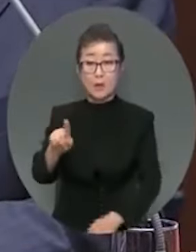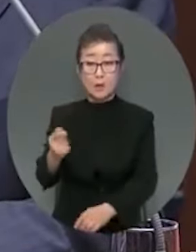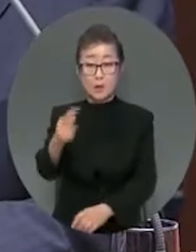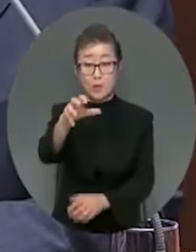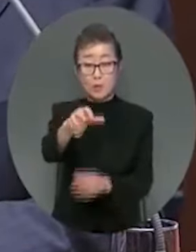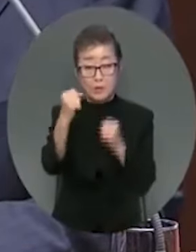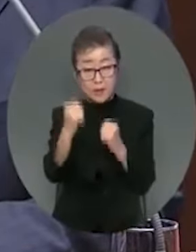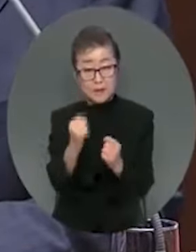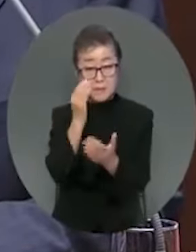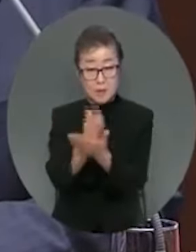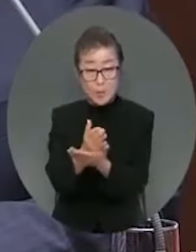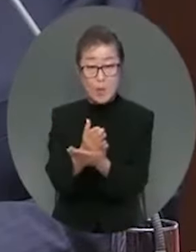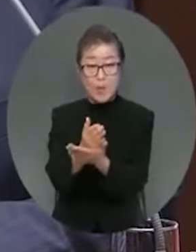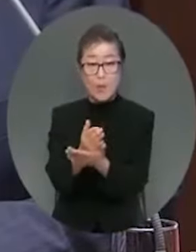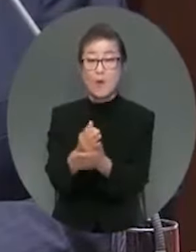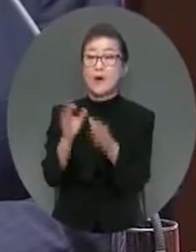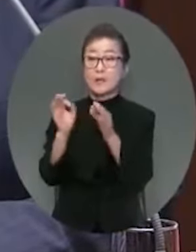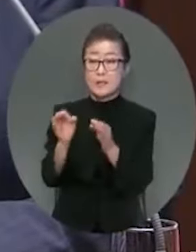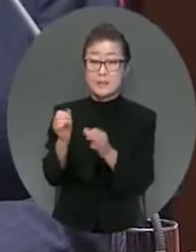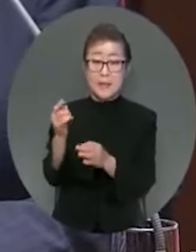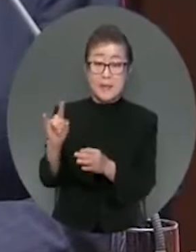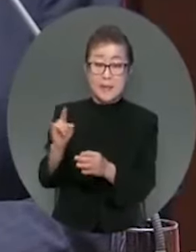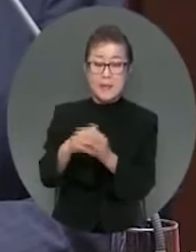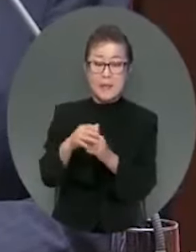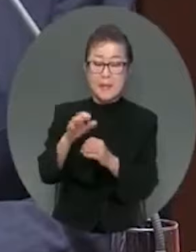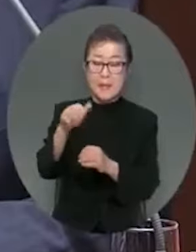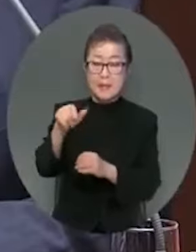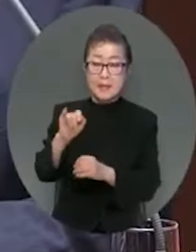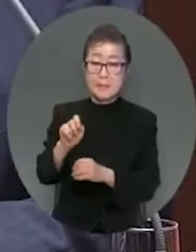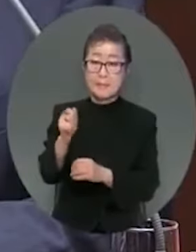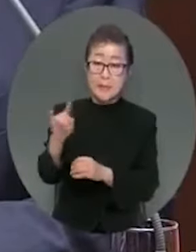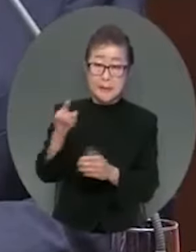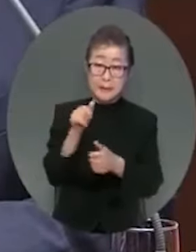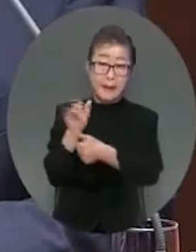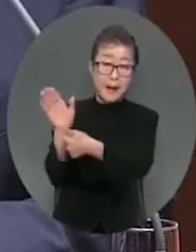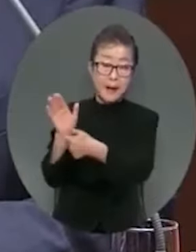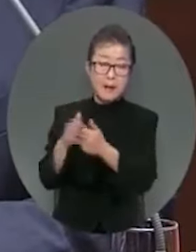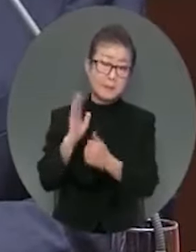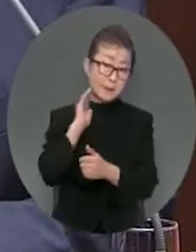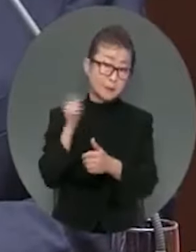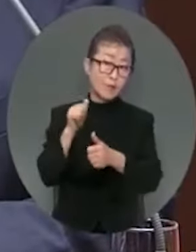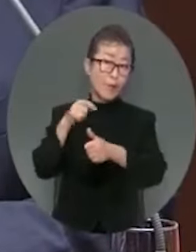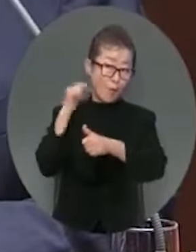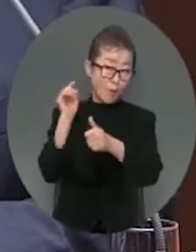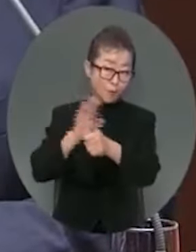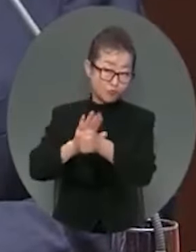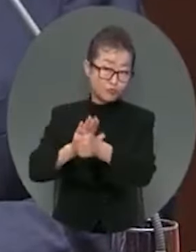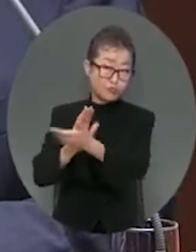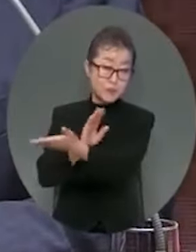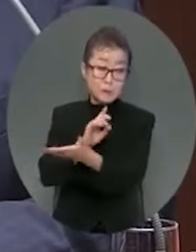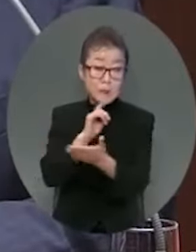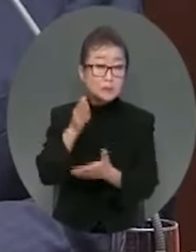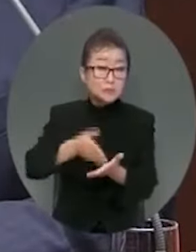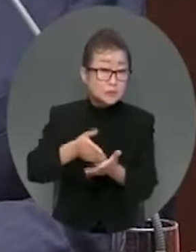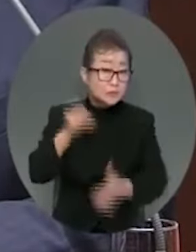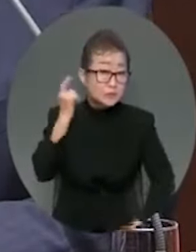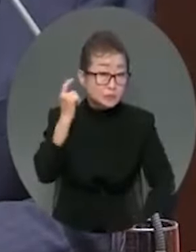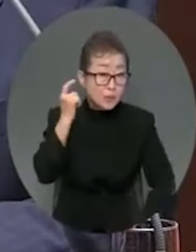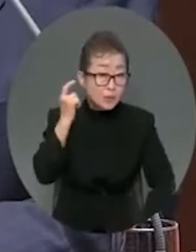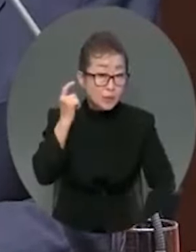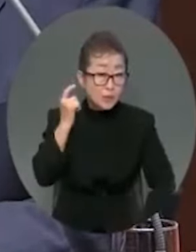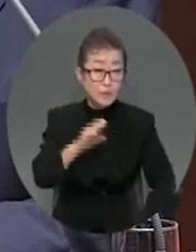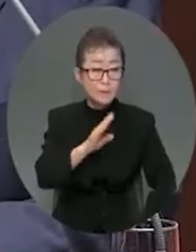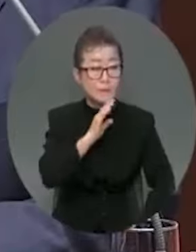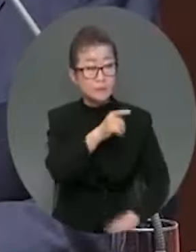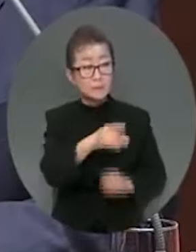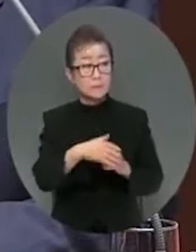그러면은 대통령께서 많은 공약을 해준다. 이런 거 안 보셨어요? 뉴스는 봤습니다. 봤죠? 예. 수사해야 되는 것도 아니에요?